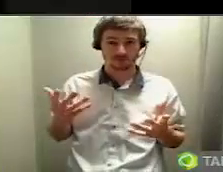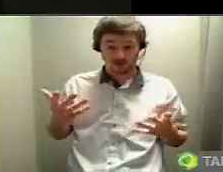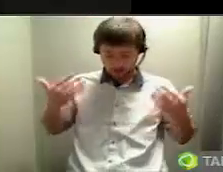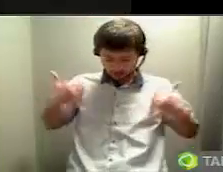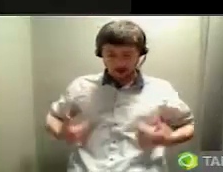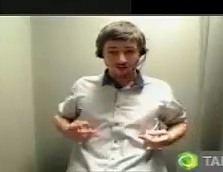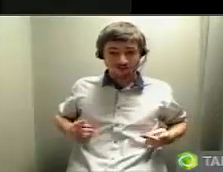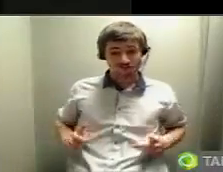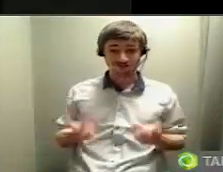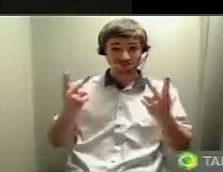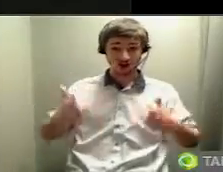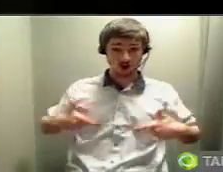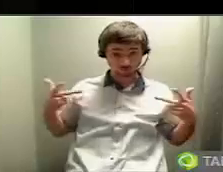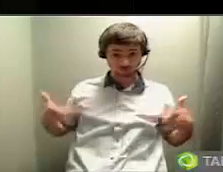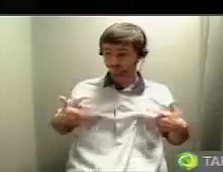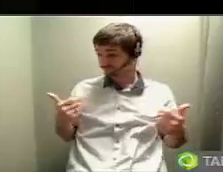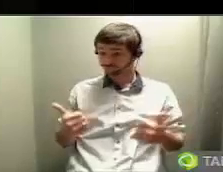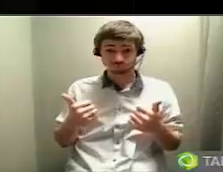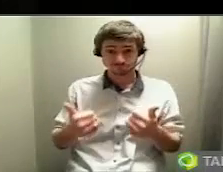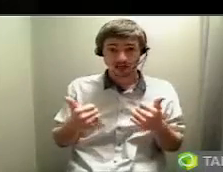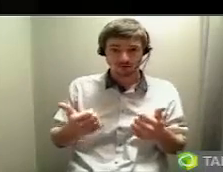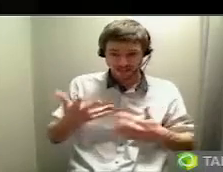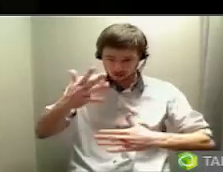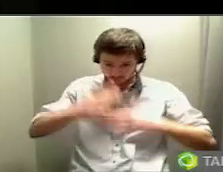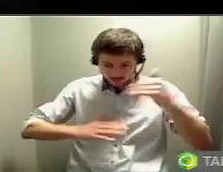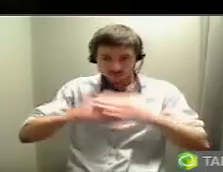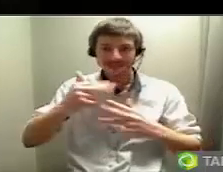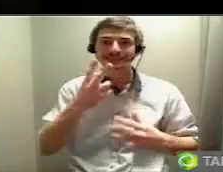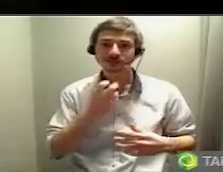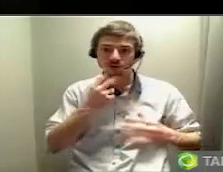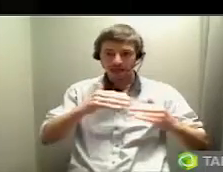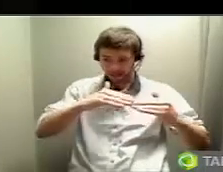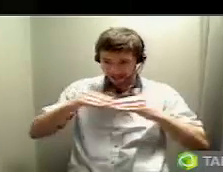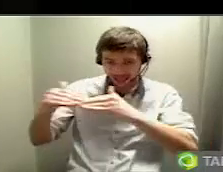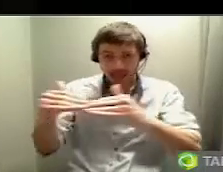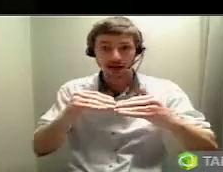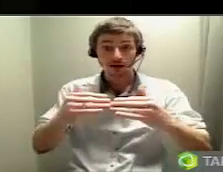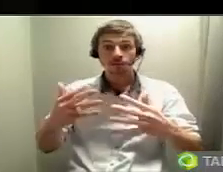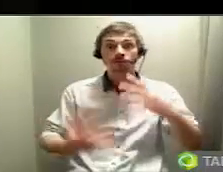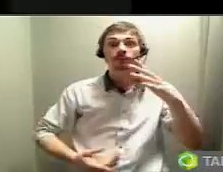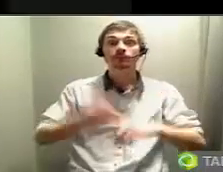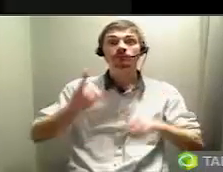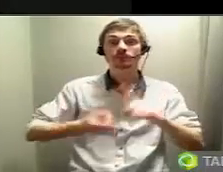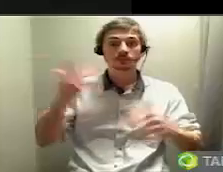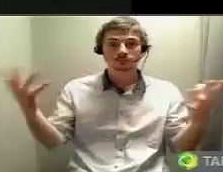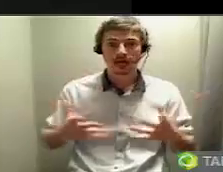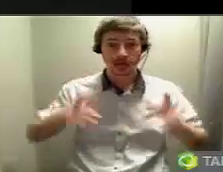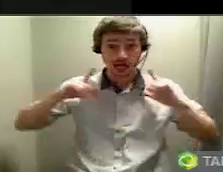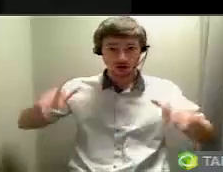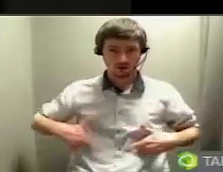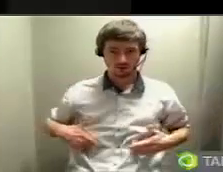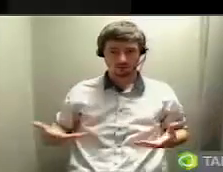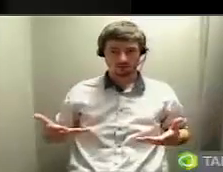passe par l'école. Et beaucoup d'entre nous, malheureusement, cette étape-là, l'école, elle est aussi un peu abîmée. En tout cas, merci de réparer